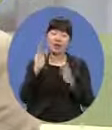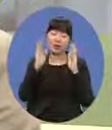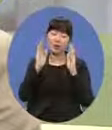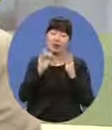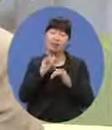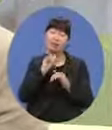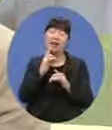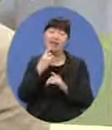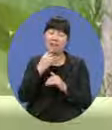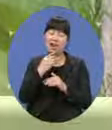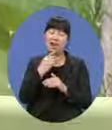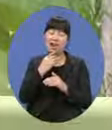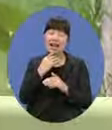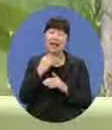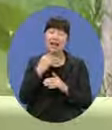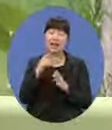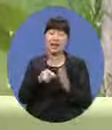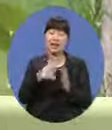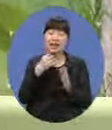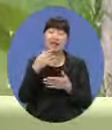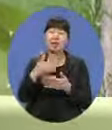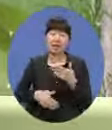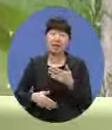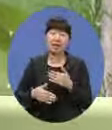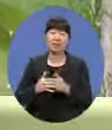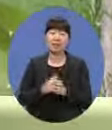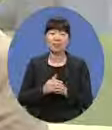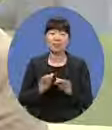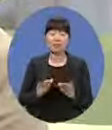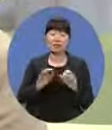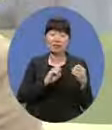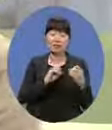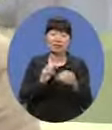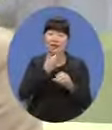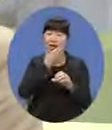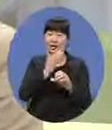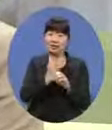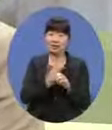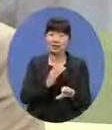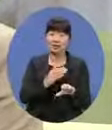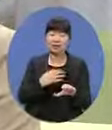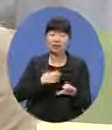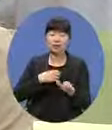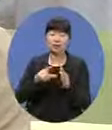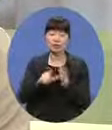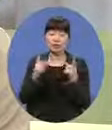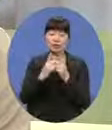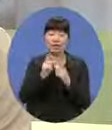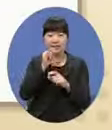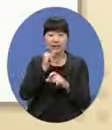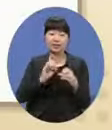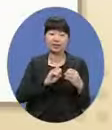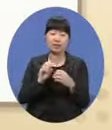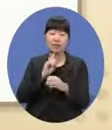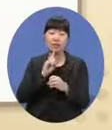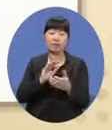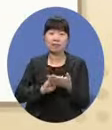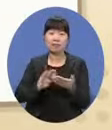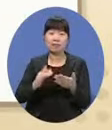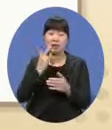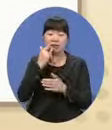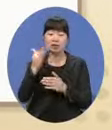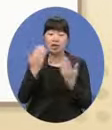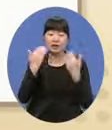얘기만 빼고요 그래서 제가 여기서 말씀드린 대화라는 거의 핵심은 위기의 순간에 오는 대화입니다 즉